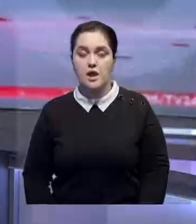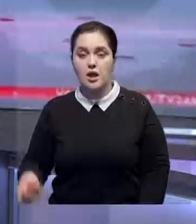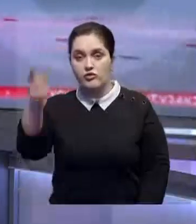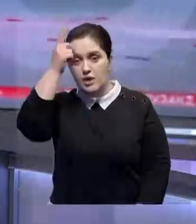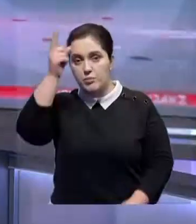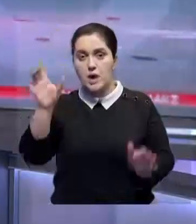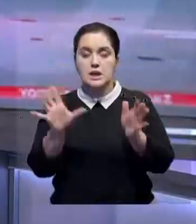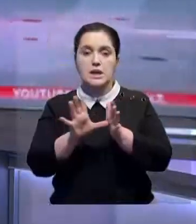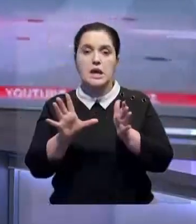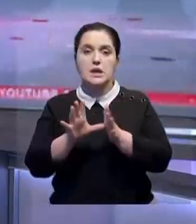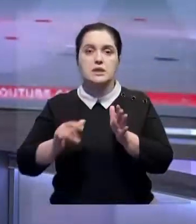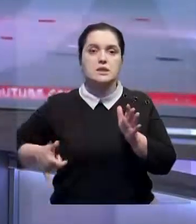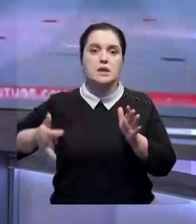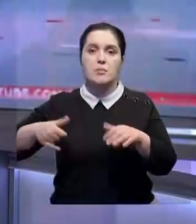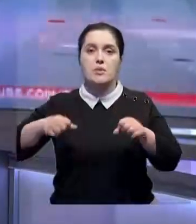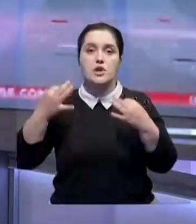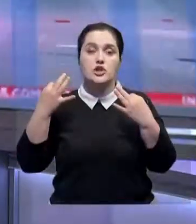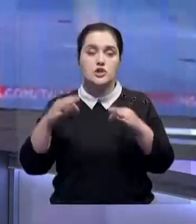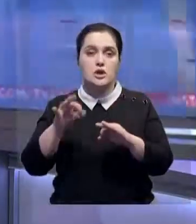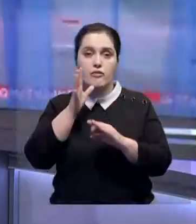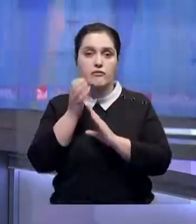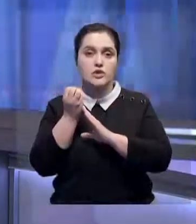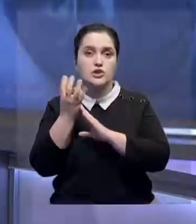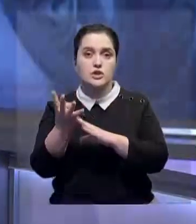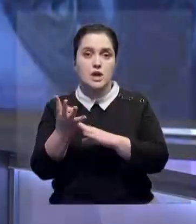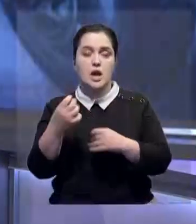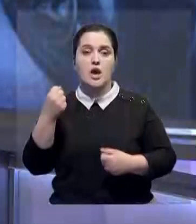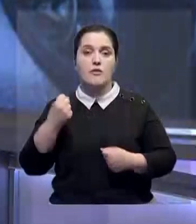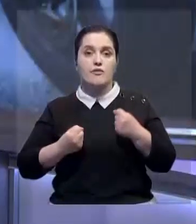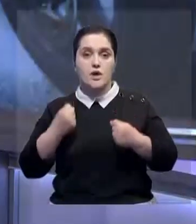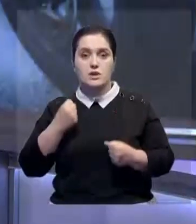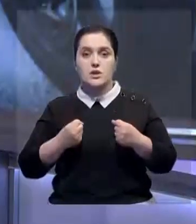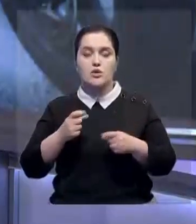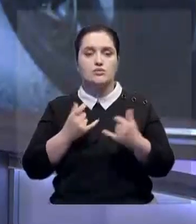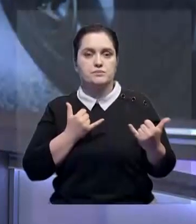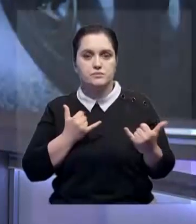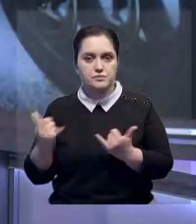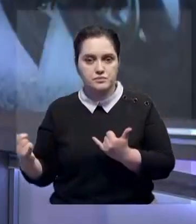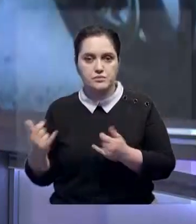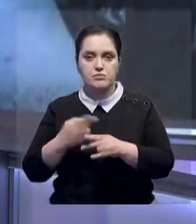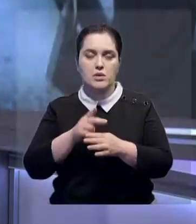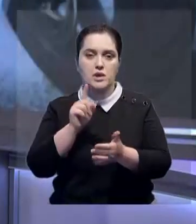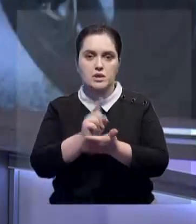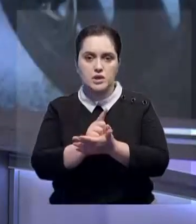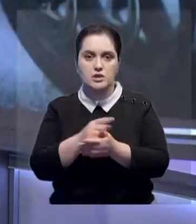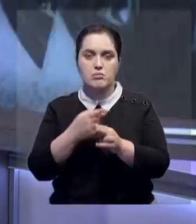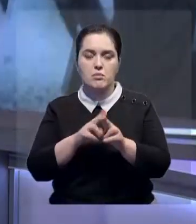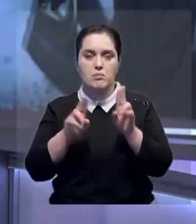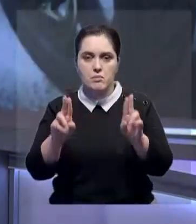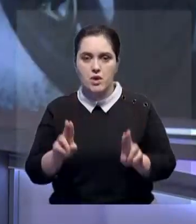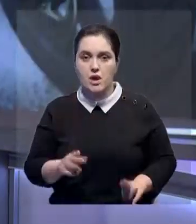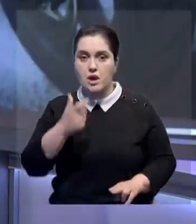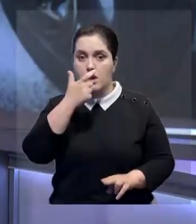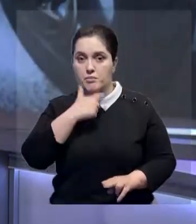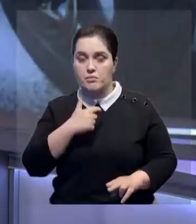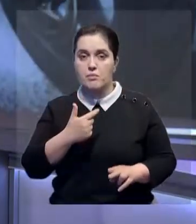В Германии передвигаться на электросамокатах разрешено с 14 лет. Водители считаются участниками движения и должны следовать